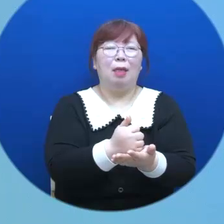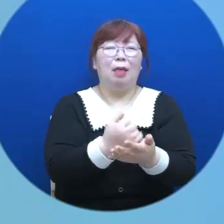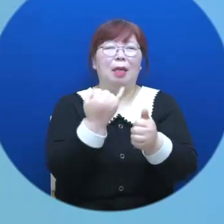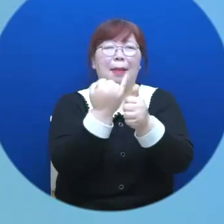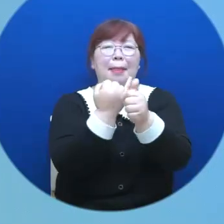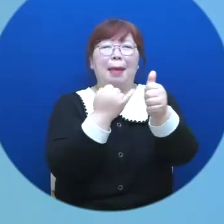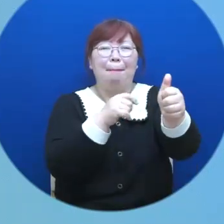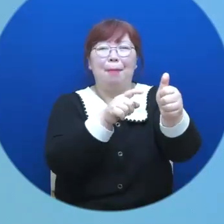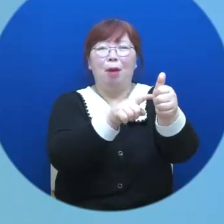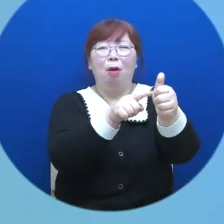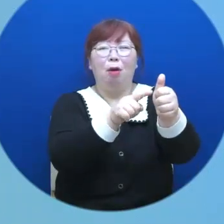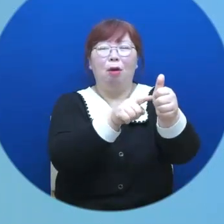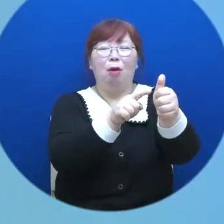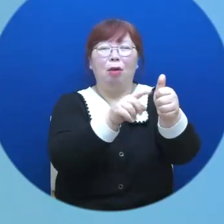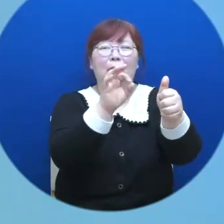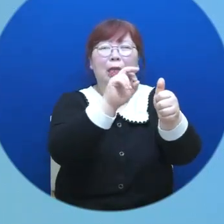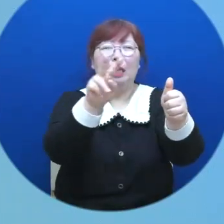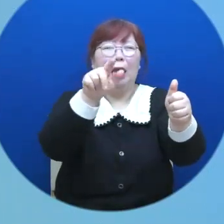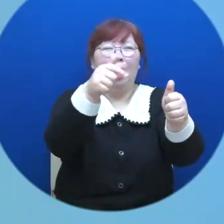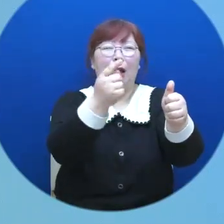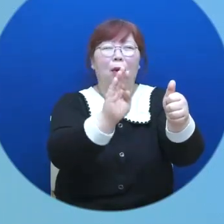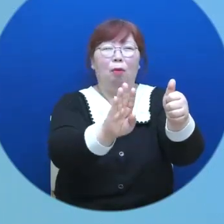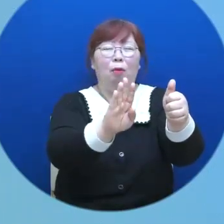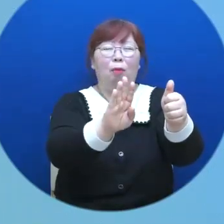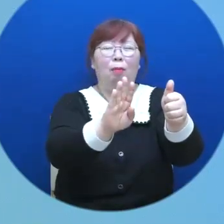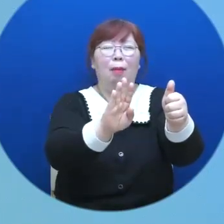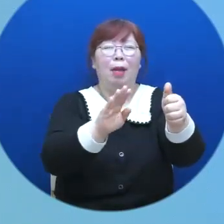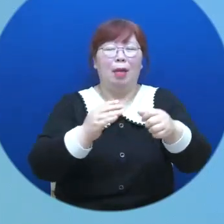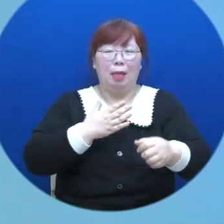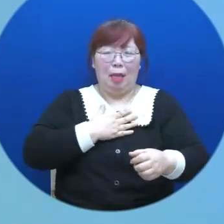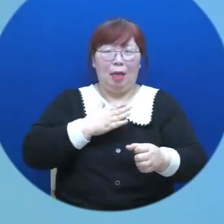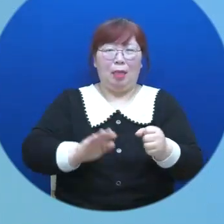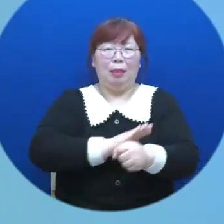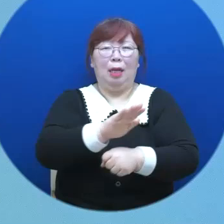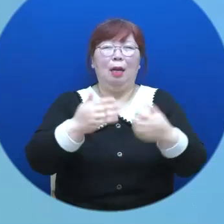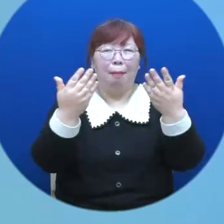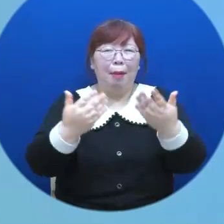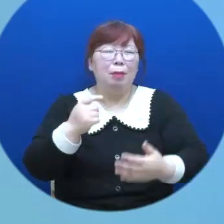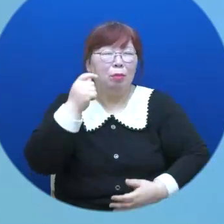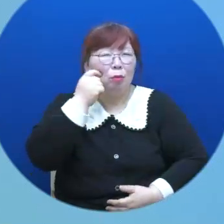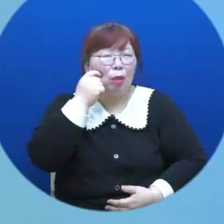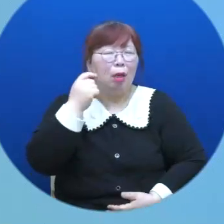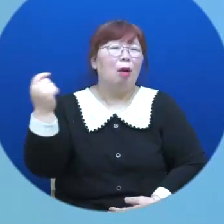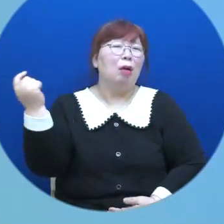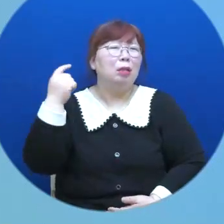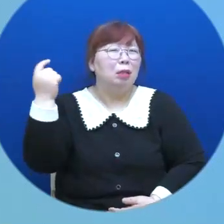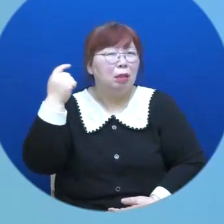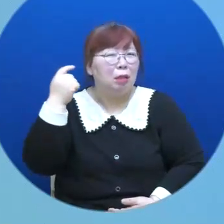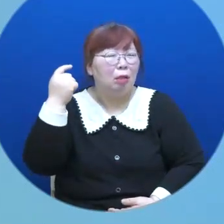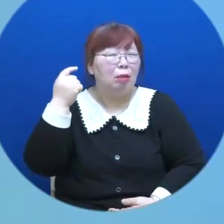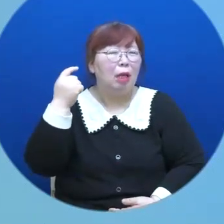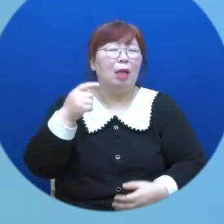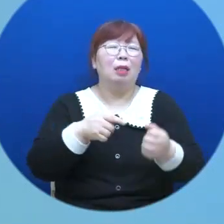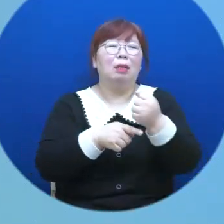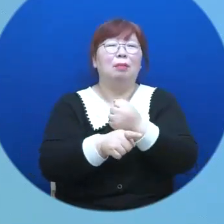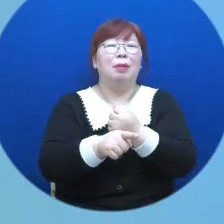남편의 사랑받지 못함을 들으셨다 하는 게 아들의 이름